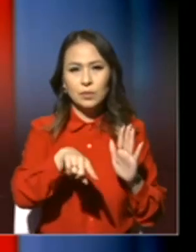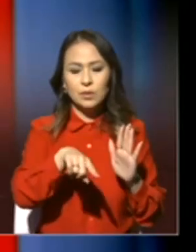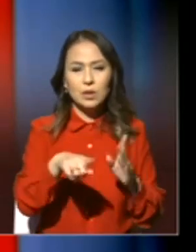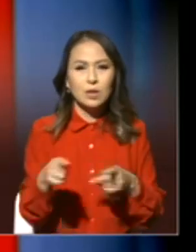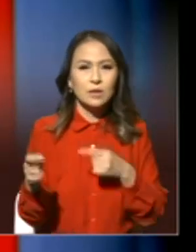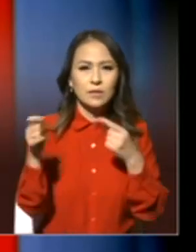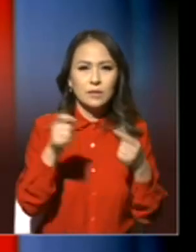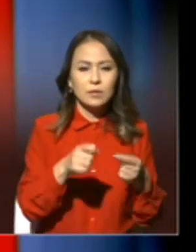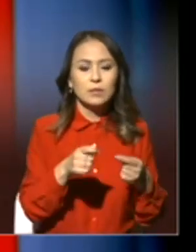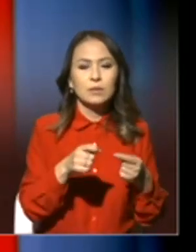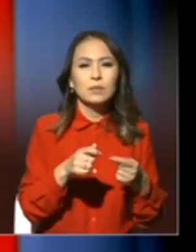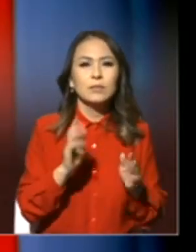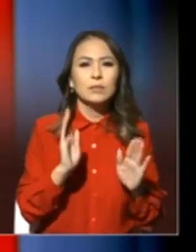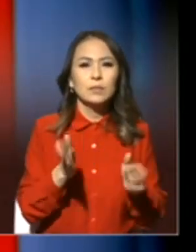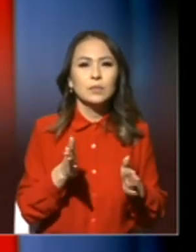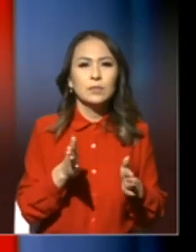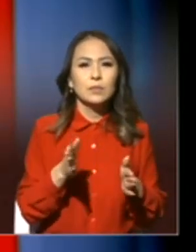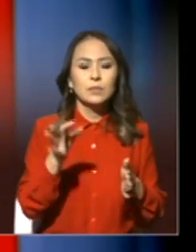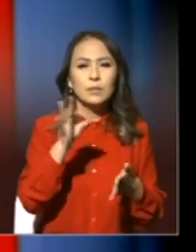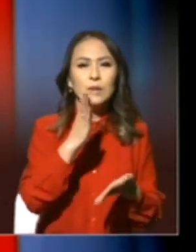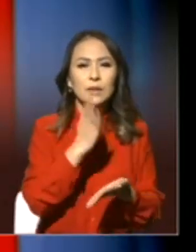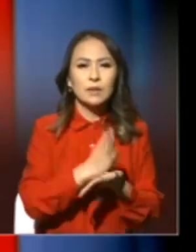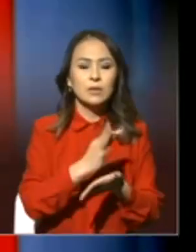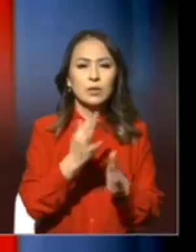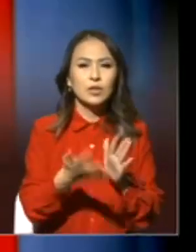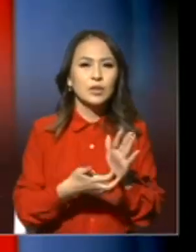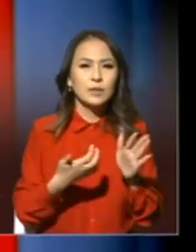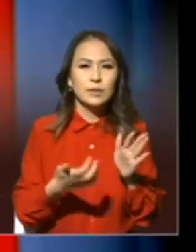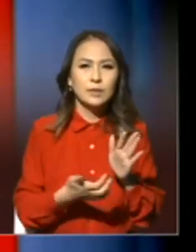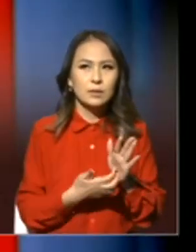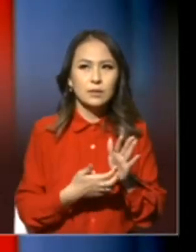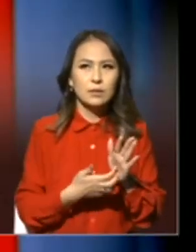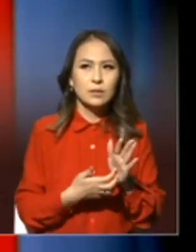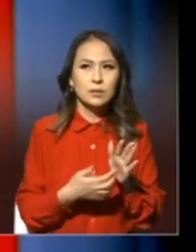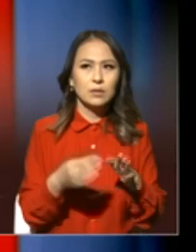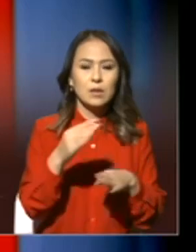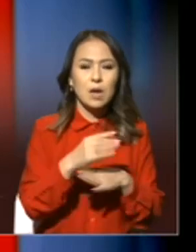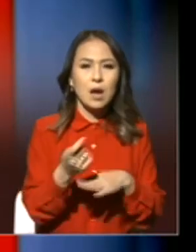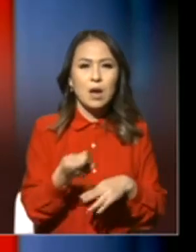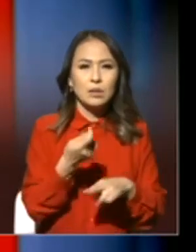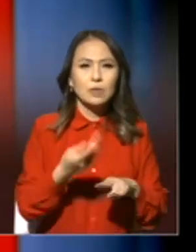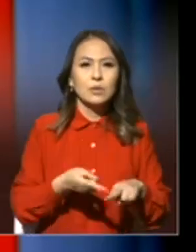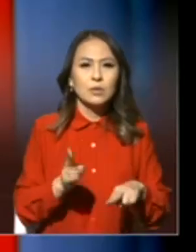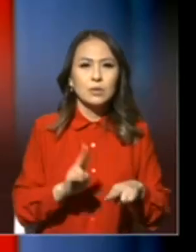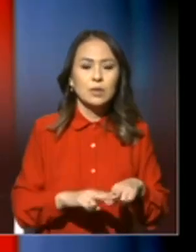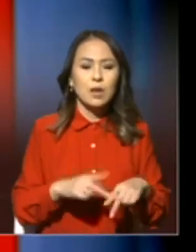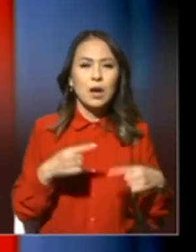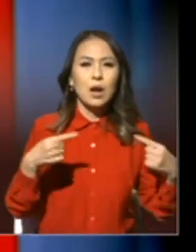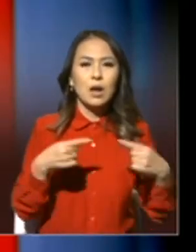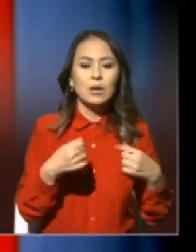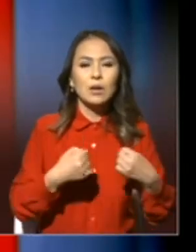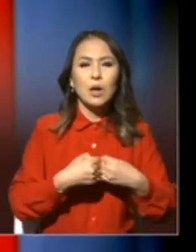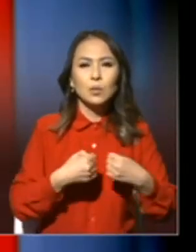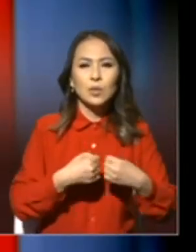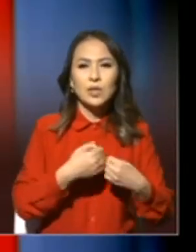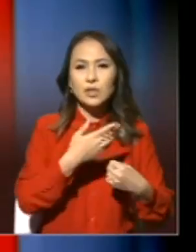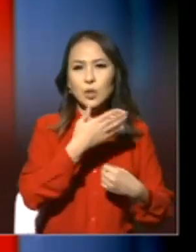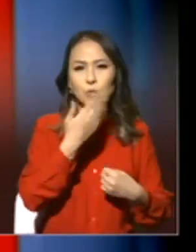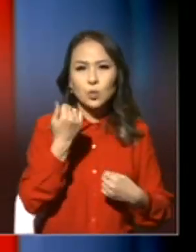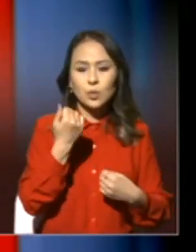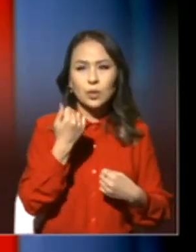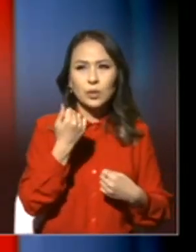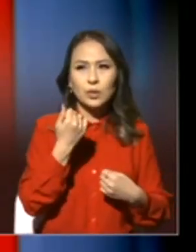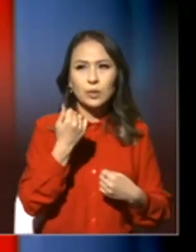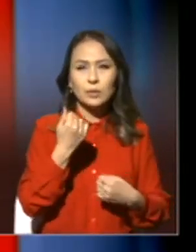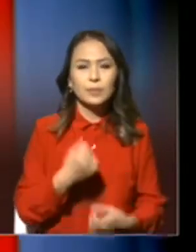сырттан әкелуге мәжбүр боламыз. Көкөніс қоймалар бар, бірақ жеткіліксіз. Олар аз болғандықтан конкуренция жоқ. Конкуренция жоқ. Сүт